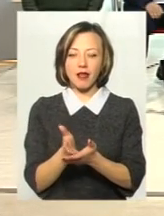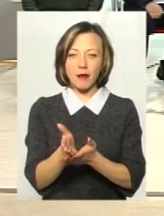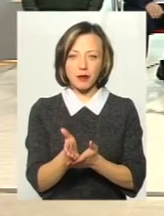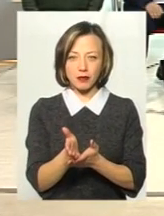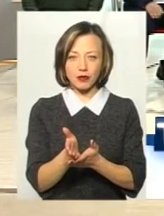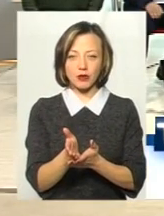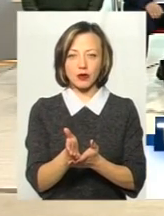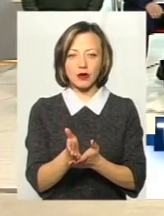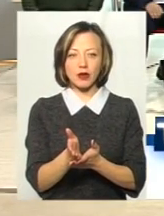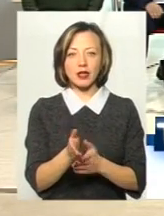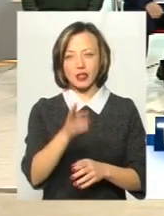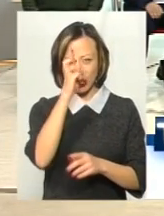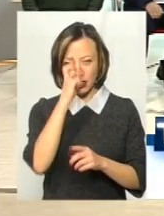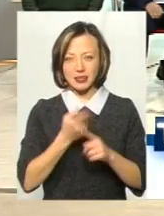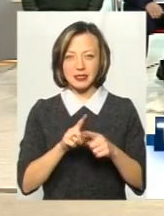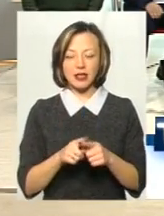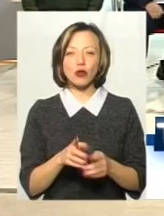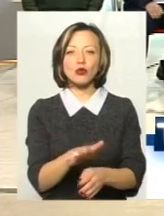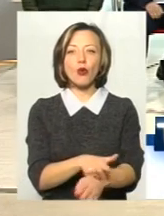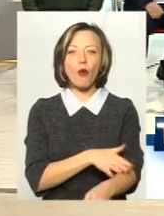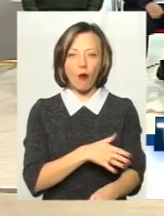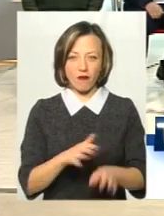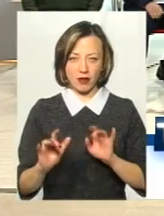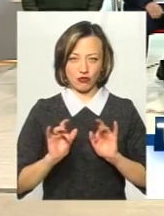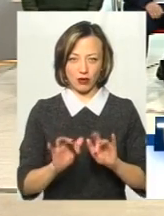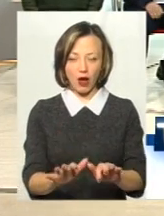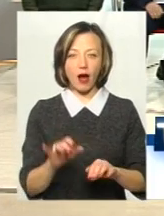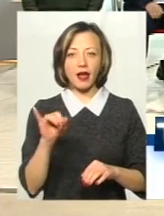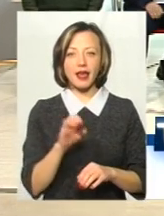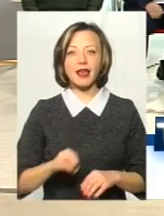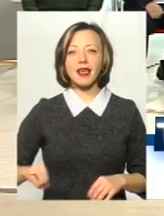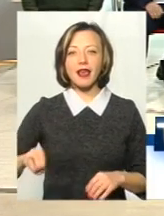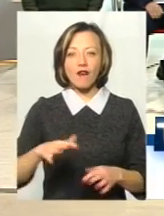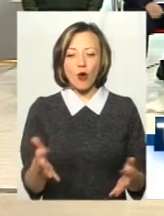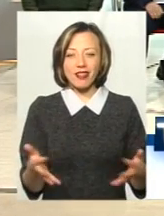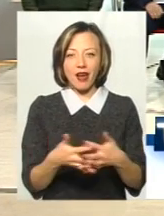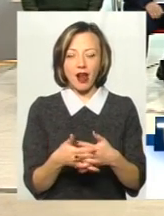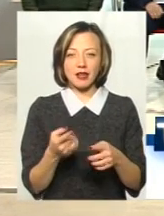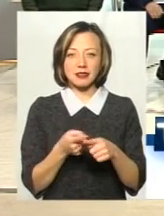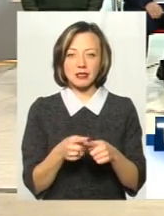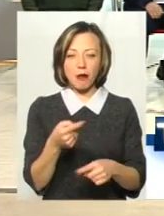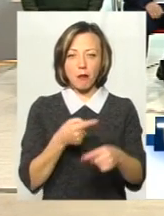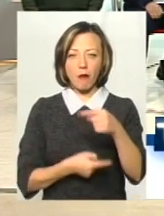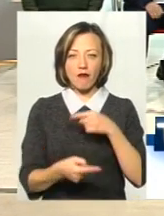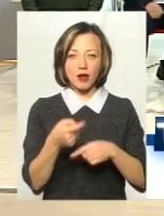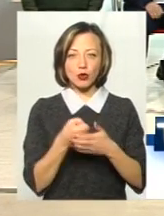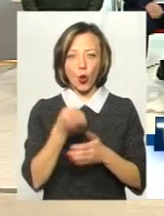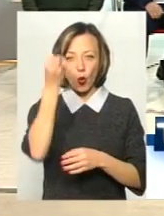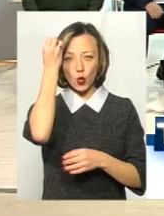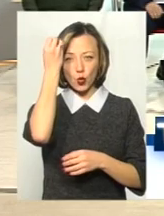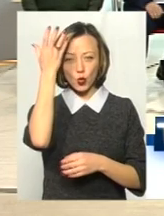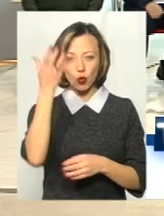держави. Тому цей шлях він довгий. І європейська інтеграція – це повернення до тих